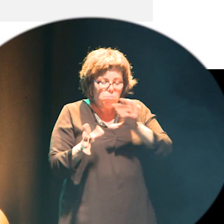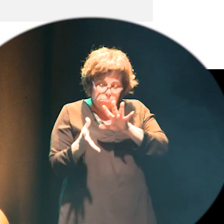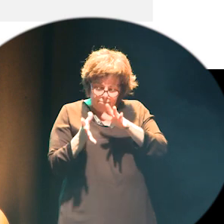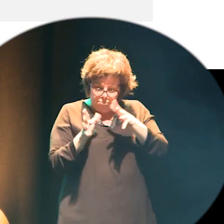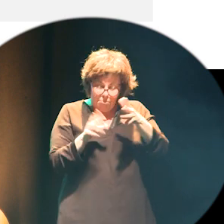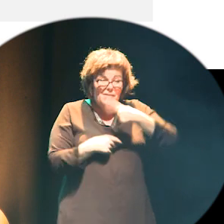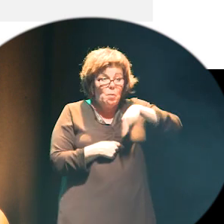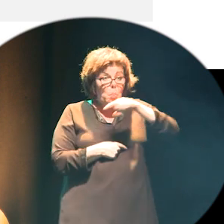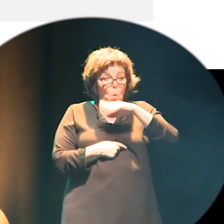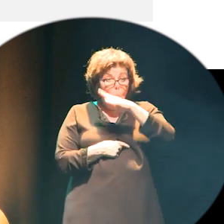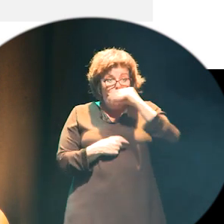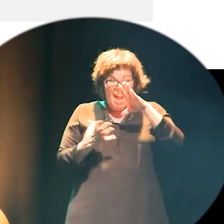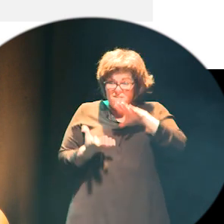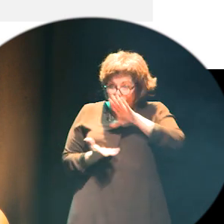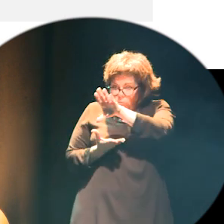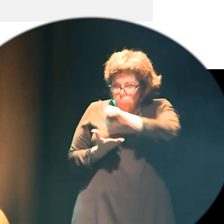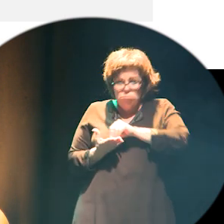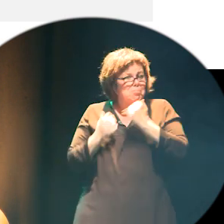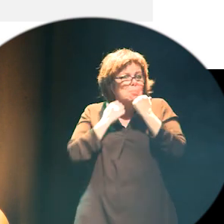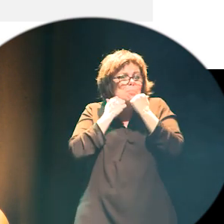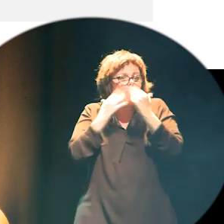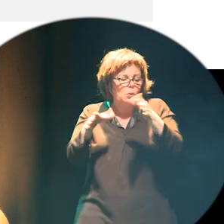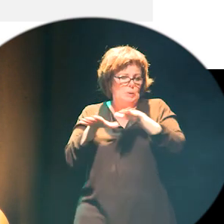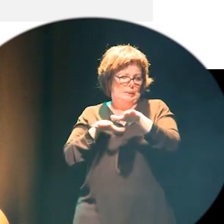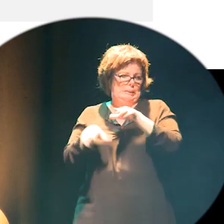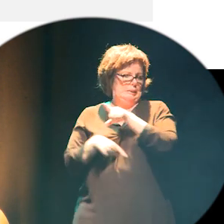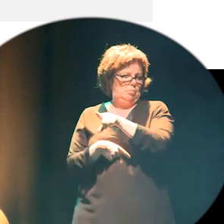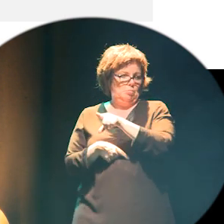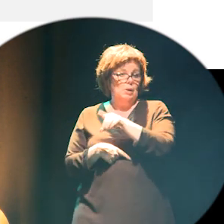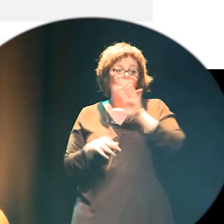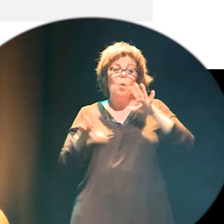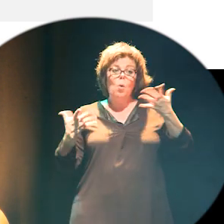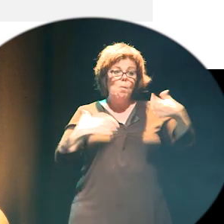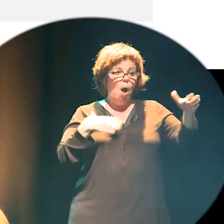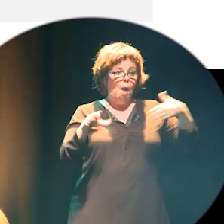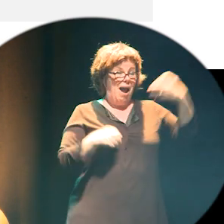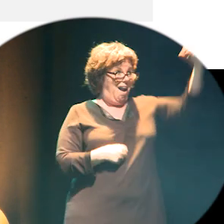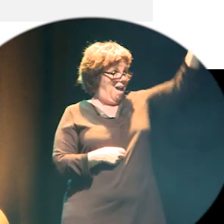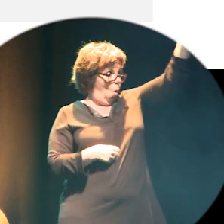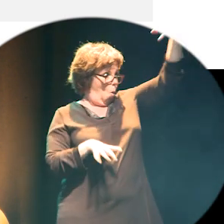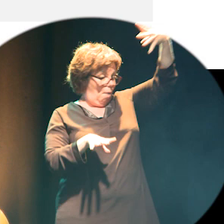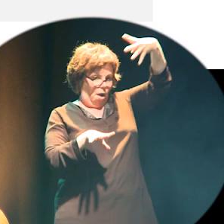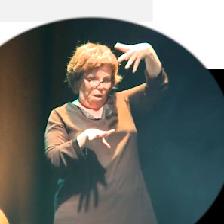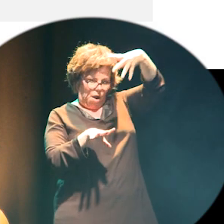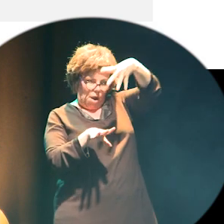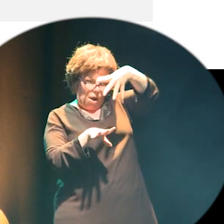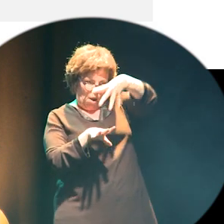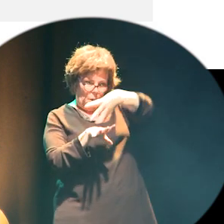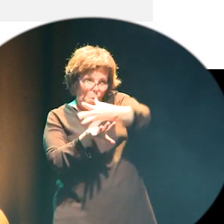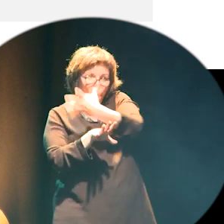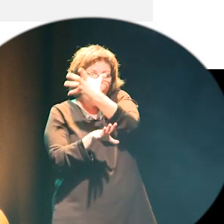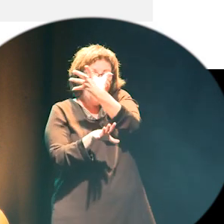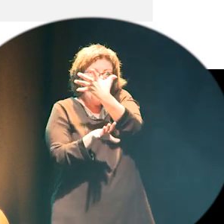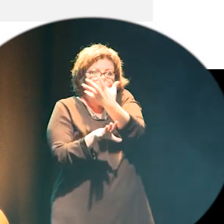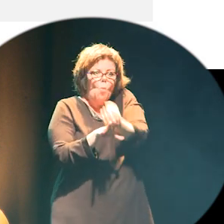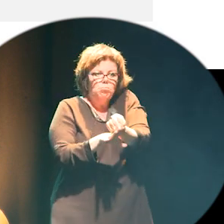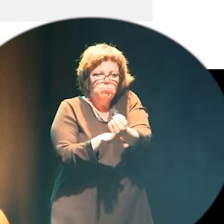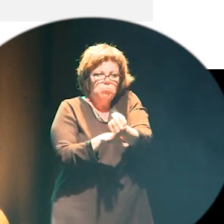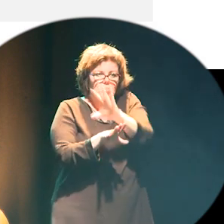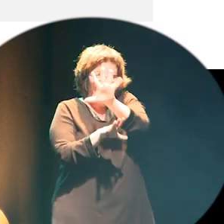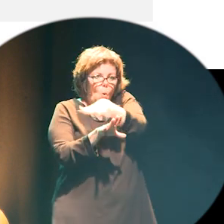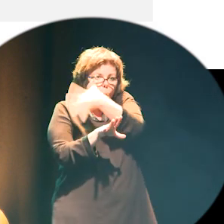reproduire. Eh bien, la photosynthèse utilise l'énergie lumineuse pour effectuer la photolyse de l'eau, produisant ainsi